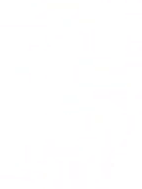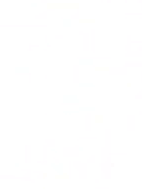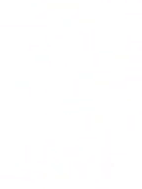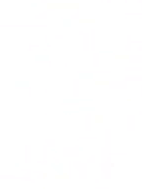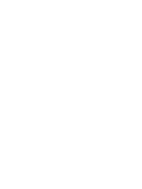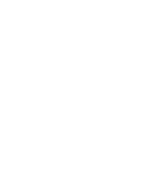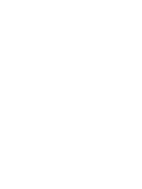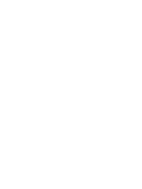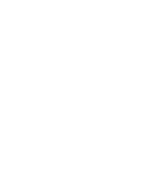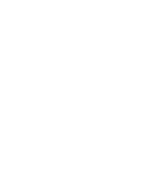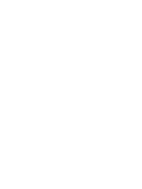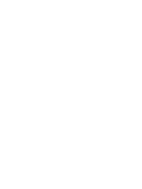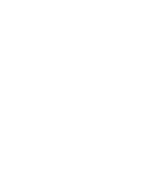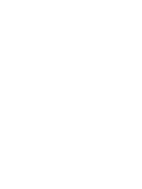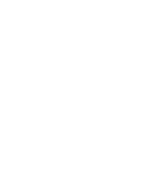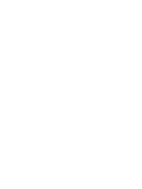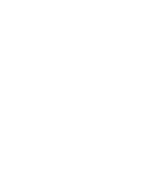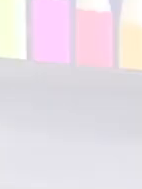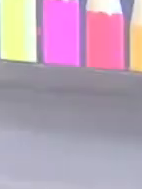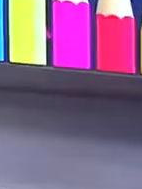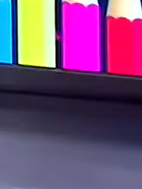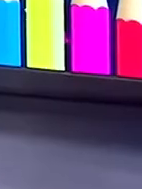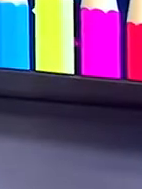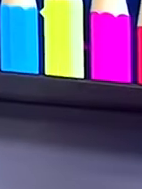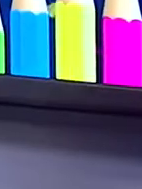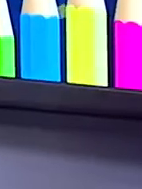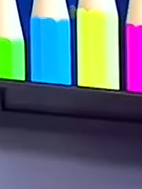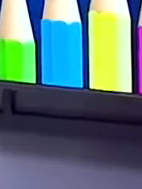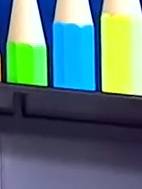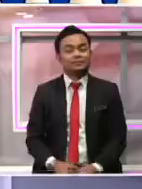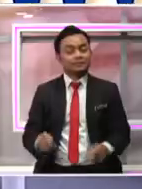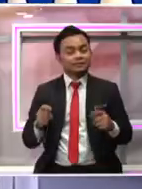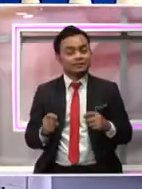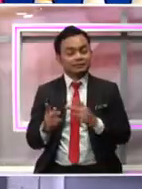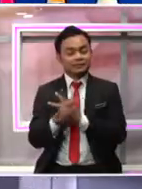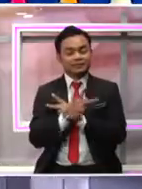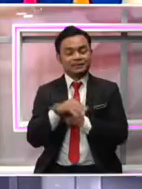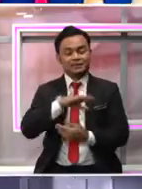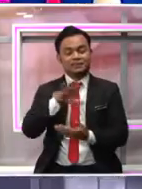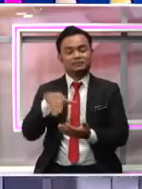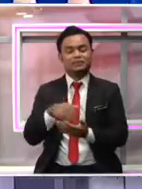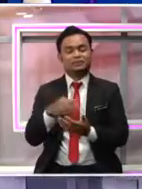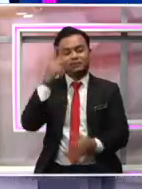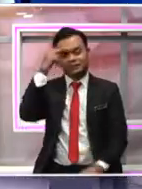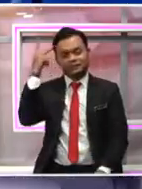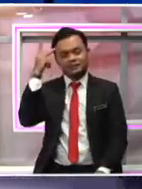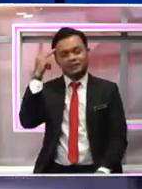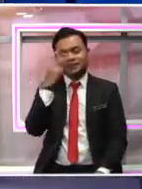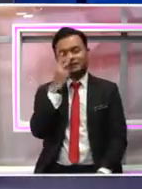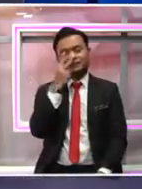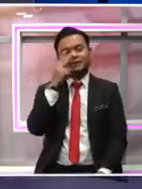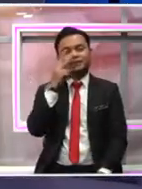Sidik TV GPM Hai terima kasih murid-murid keenam masih menonton didikte